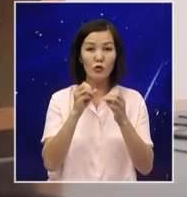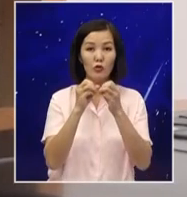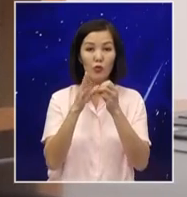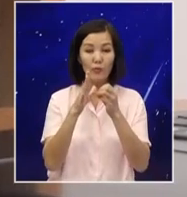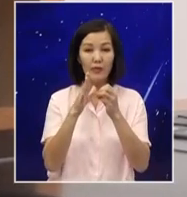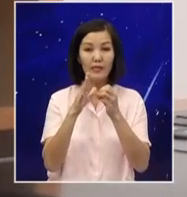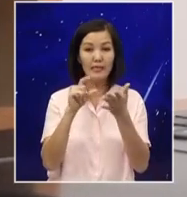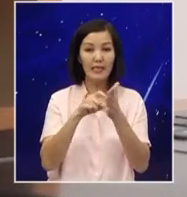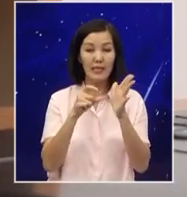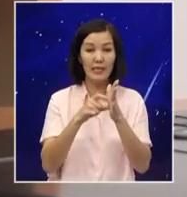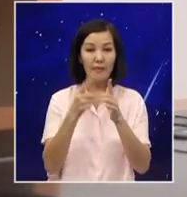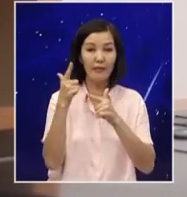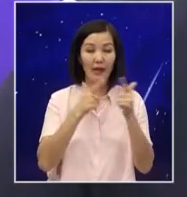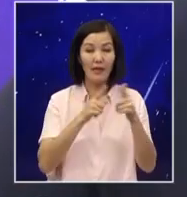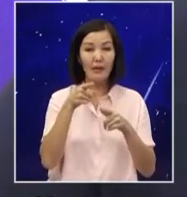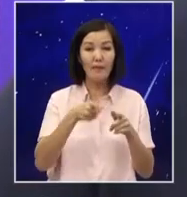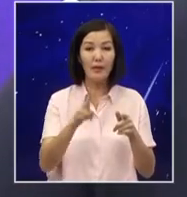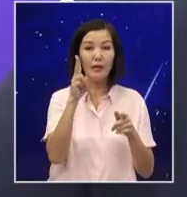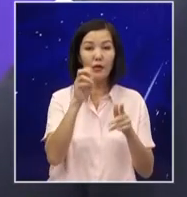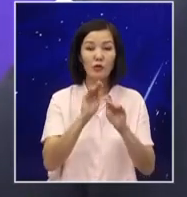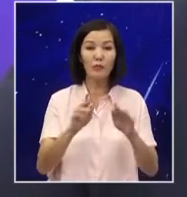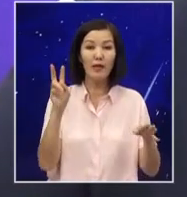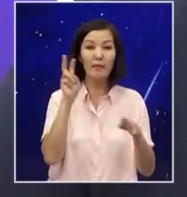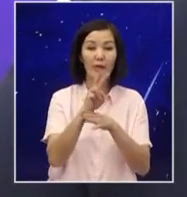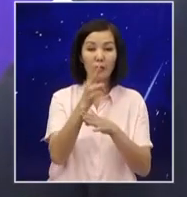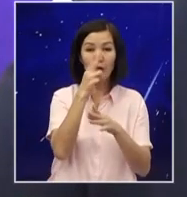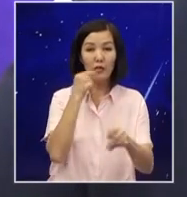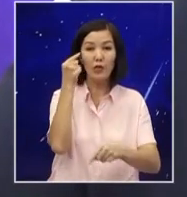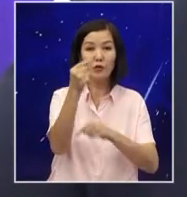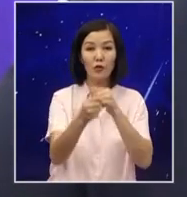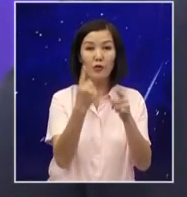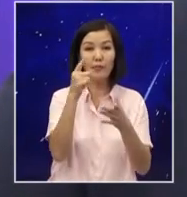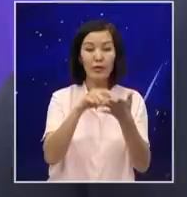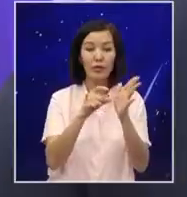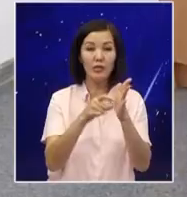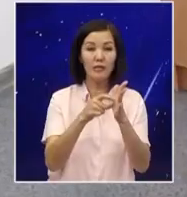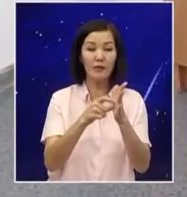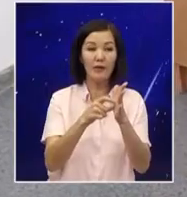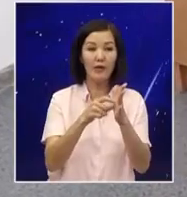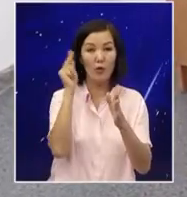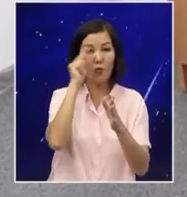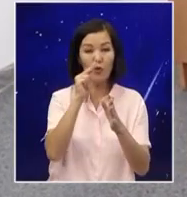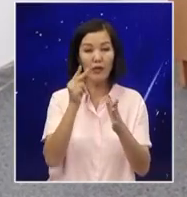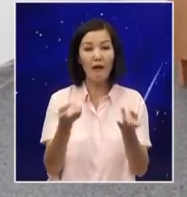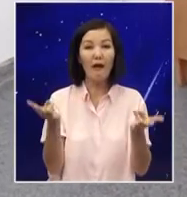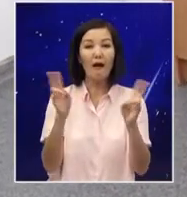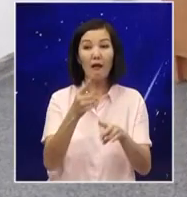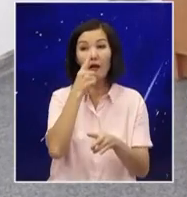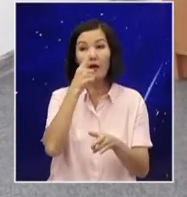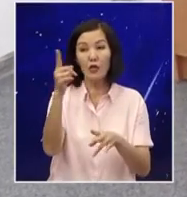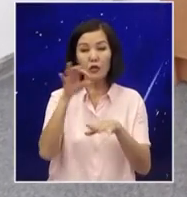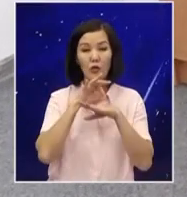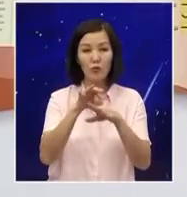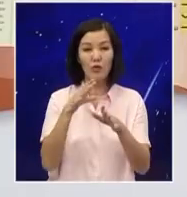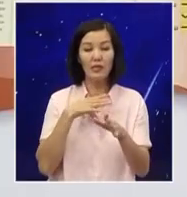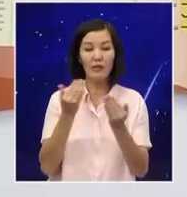бастап кетті. Онда 1200-ден астам бала білім алады. Дәстүрлі форматта тек бірінші сынып оқушылары оқиды. Қалған оқушылар үшін сабақ қашықтықтан